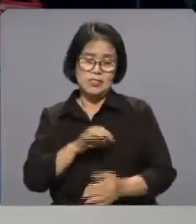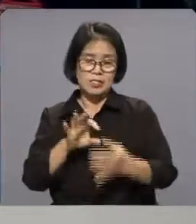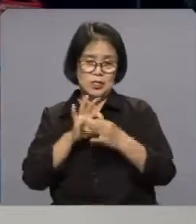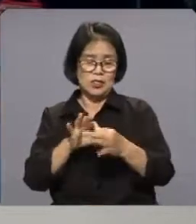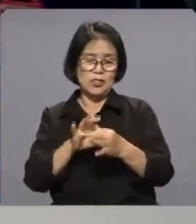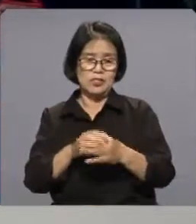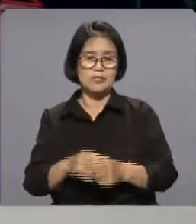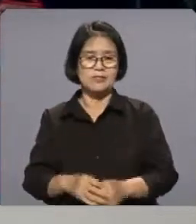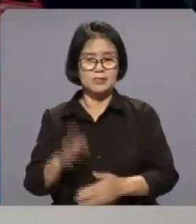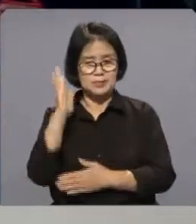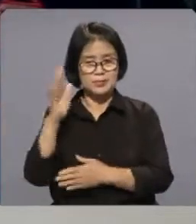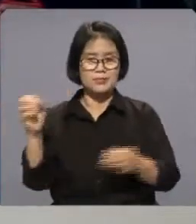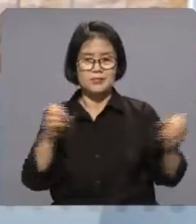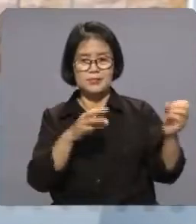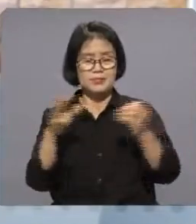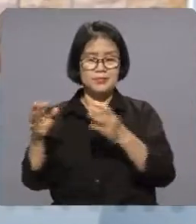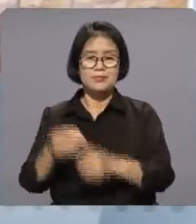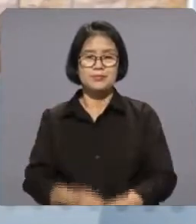짚어보겠습니다. 안녕하십니까?